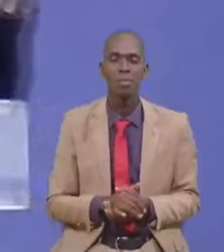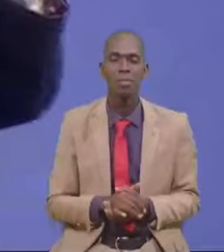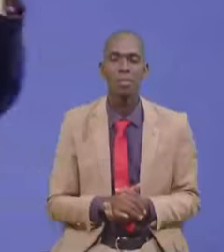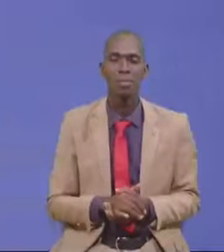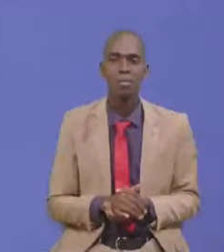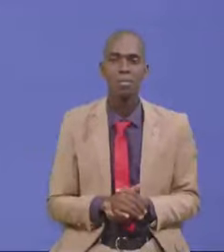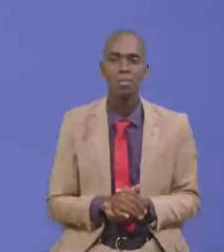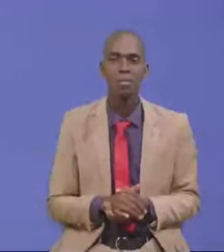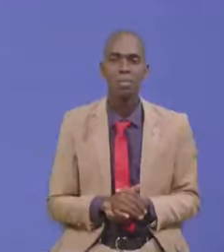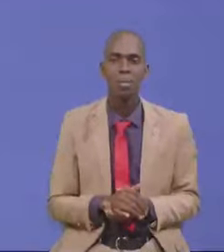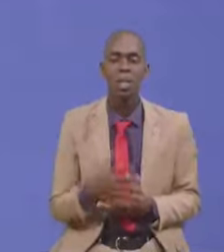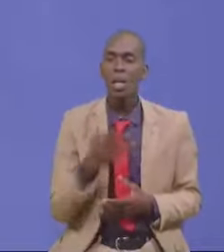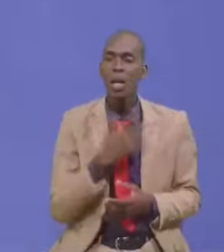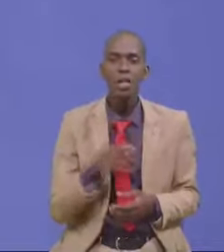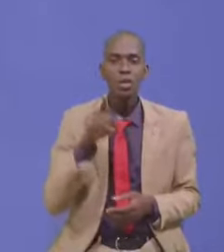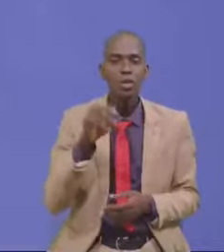venir.